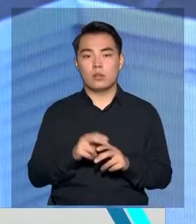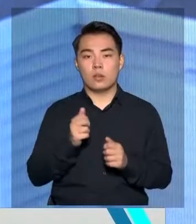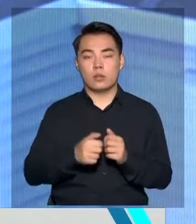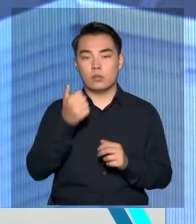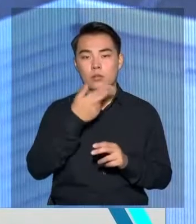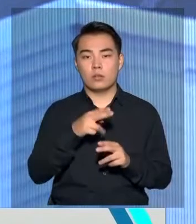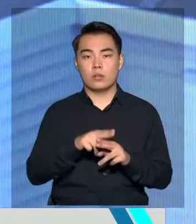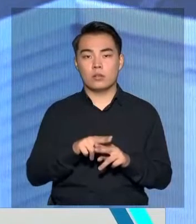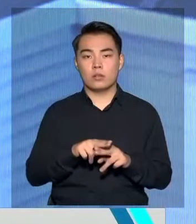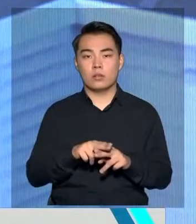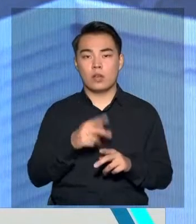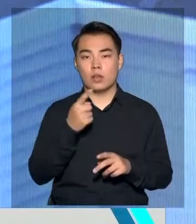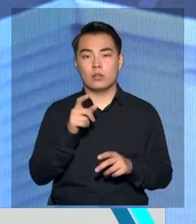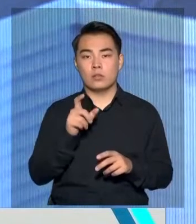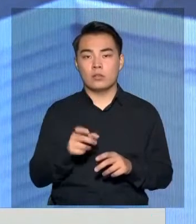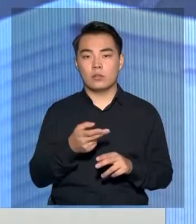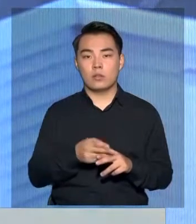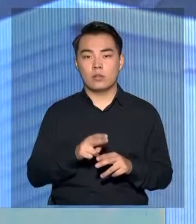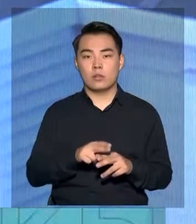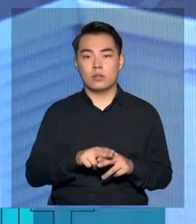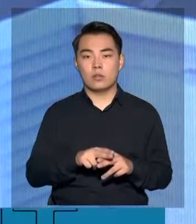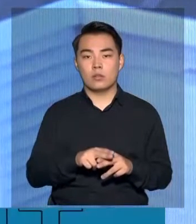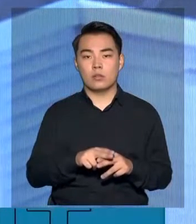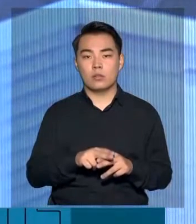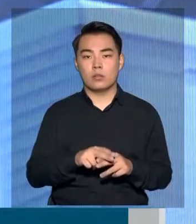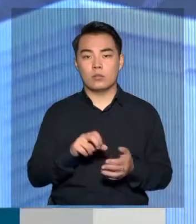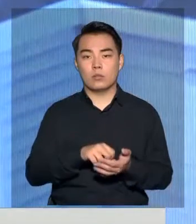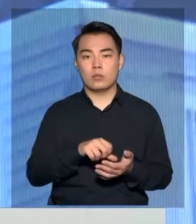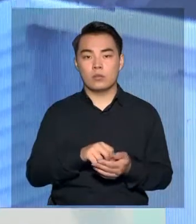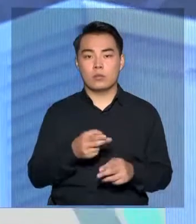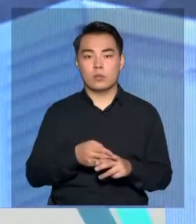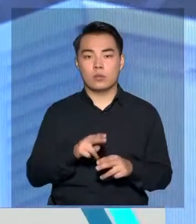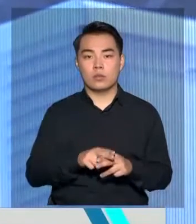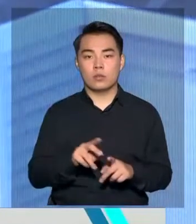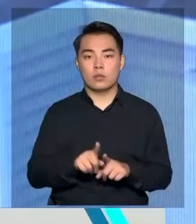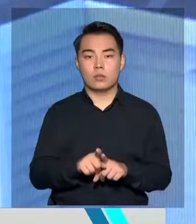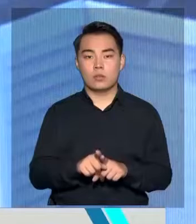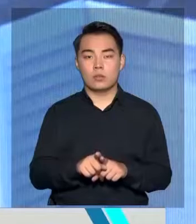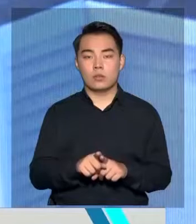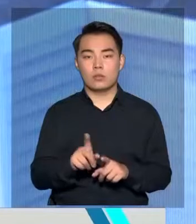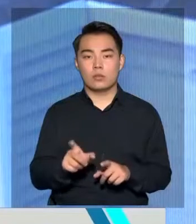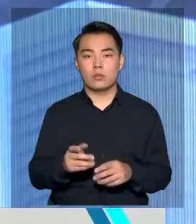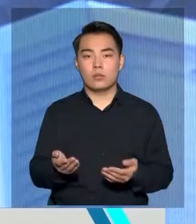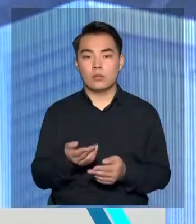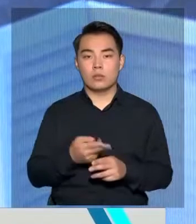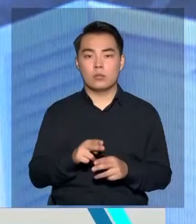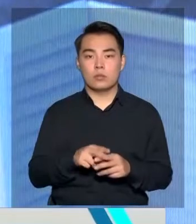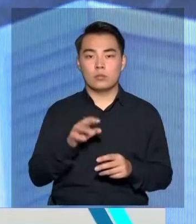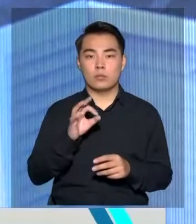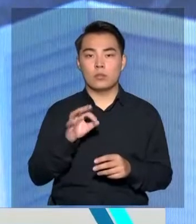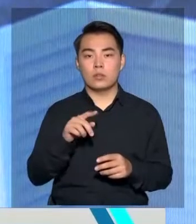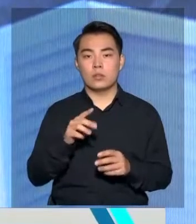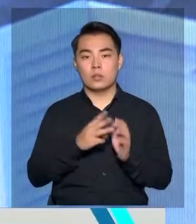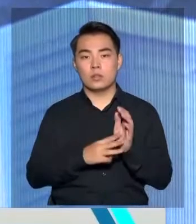қорытындысы бойынша бір адамға шаққанда пайдалануға табысталған тұрғын үйлердің көлемі